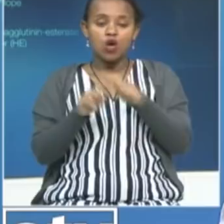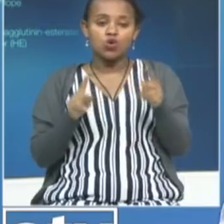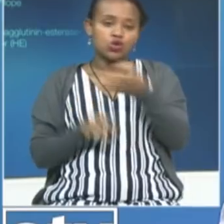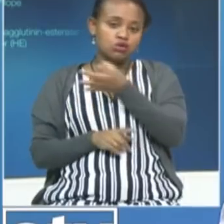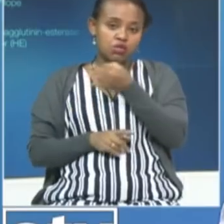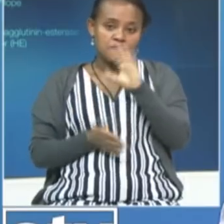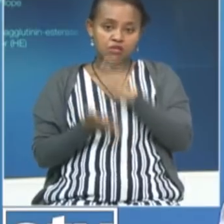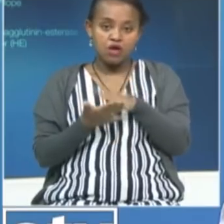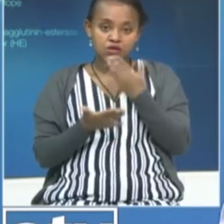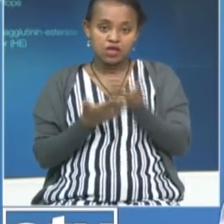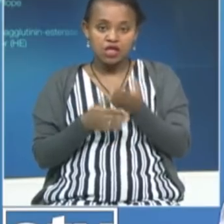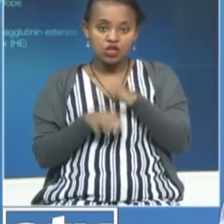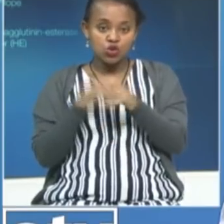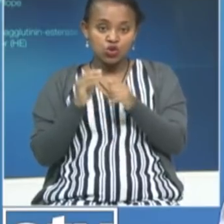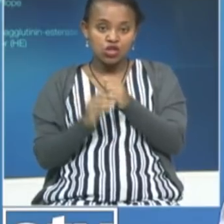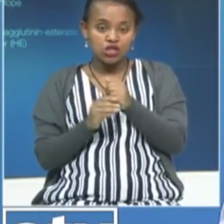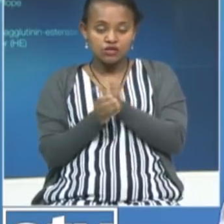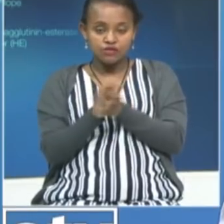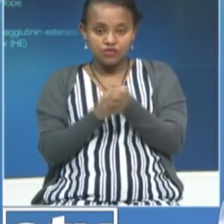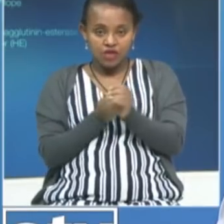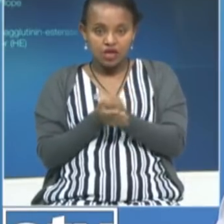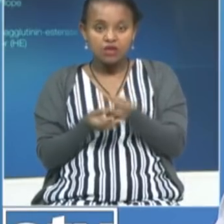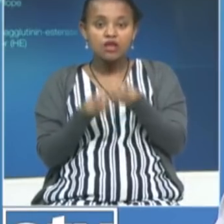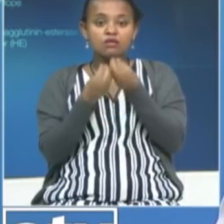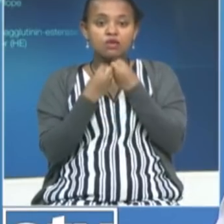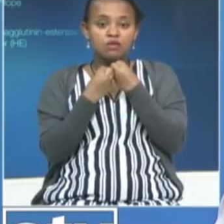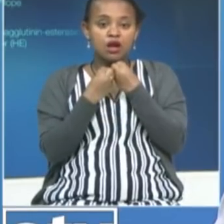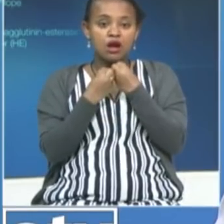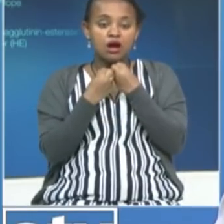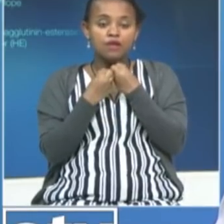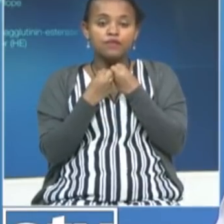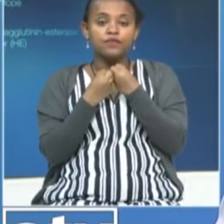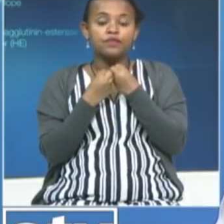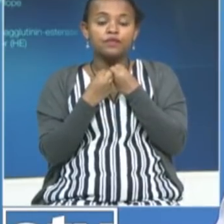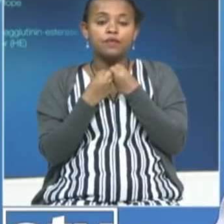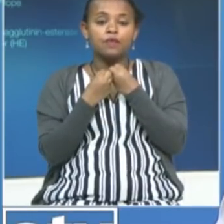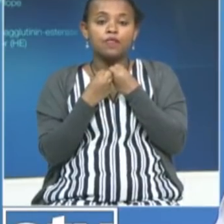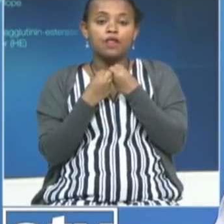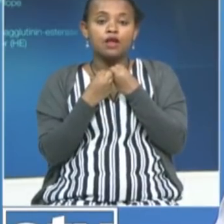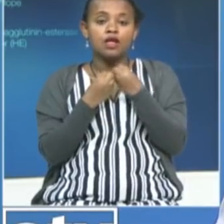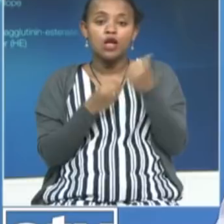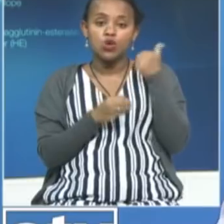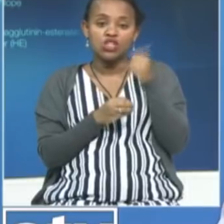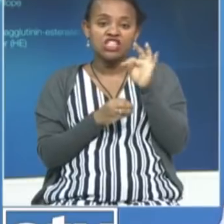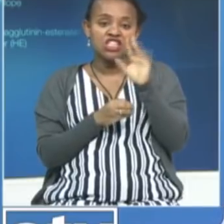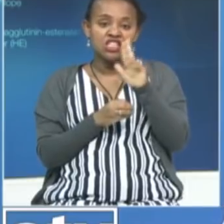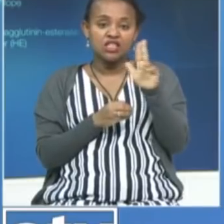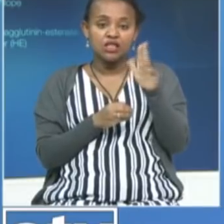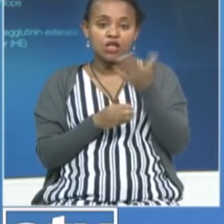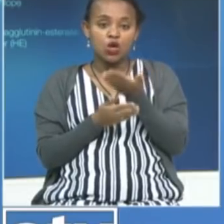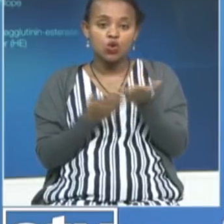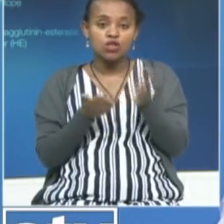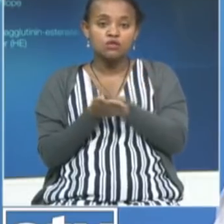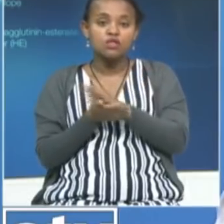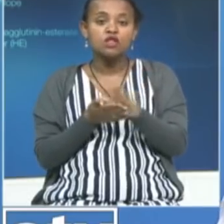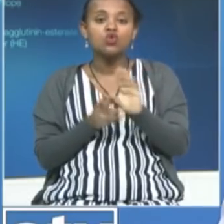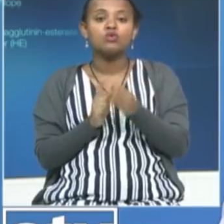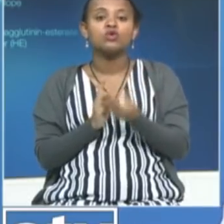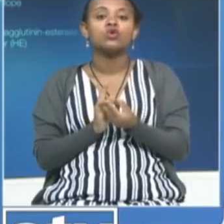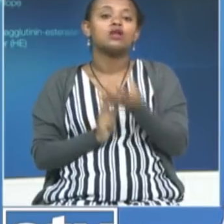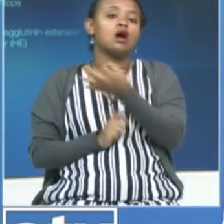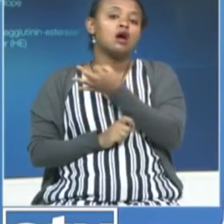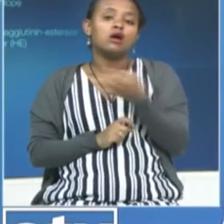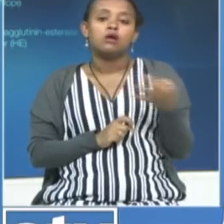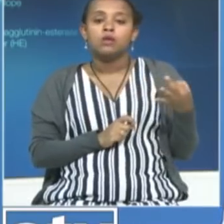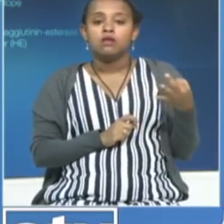በደንብ አብስለን እጆቻችን ታጥበን የምንበላ ቁስም የትሪ ሌሎች ነገሮችንም በደንብ የሚጸዱበት ሁኔታ